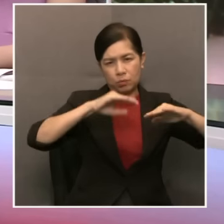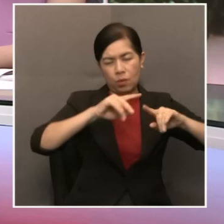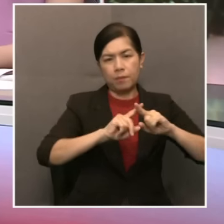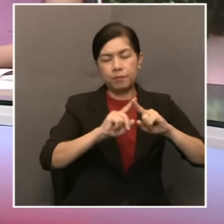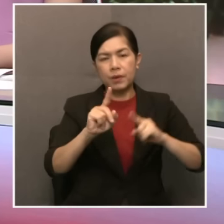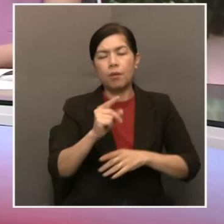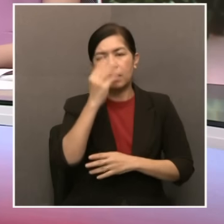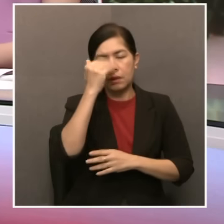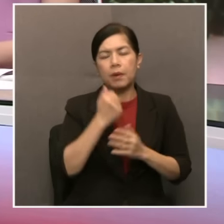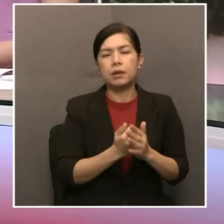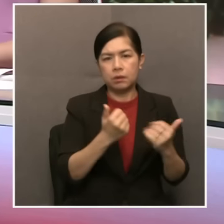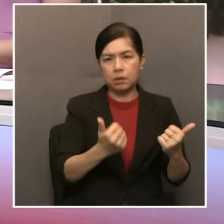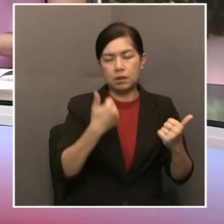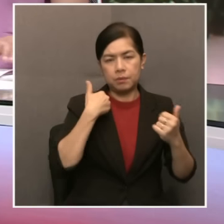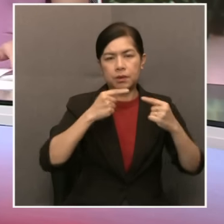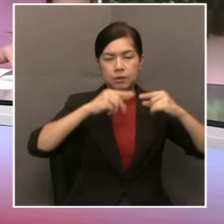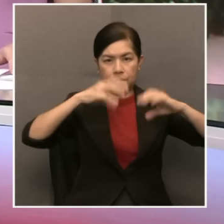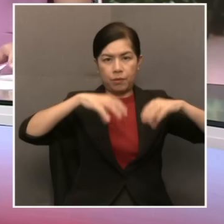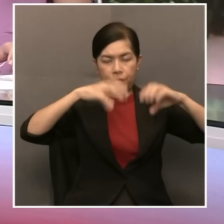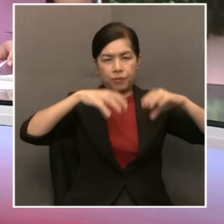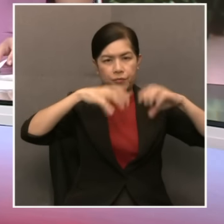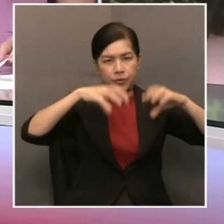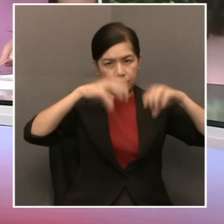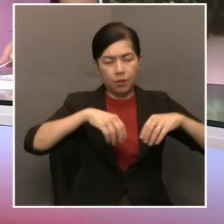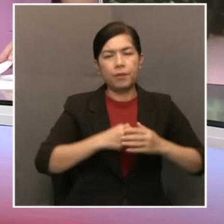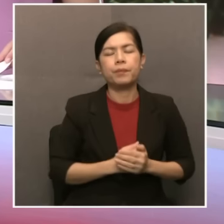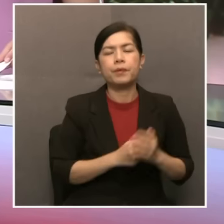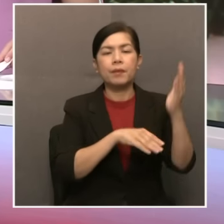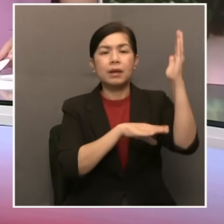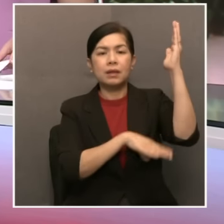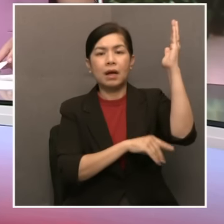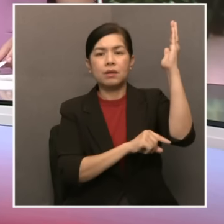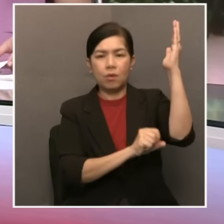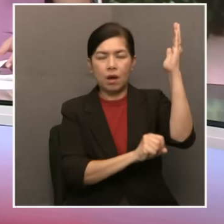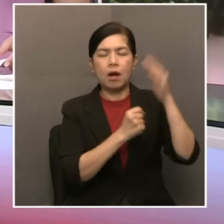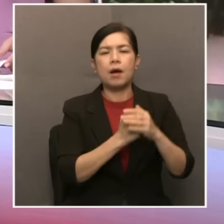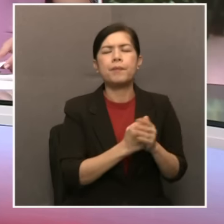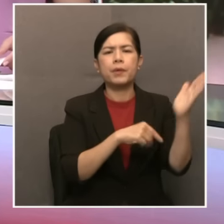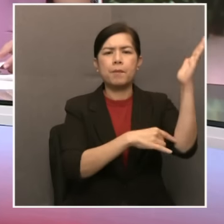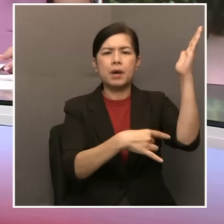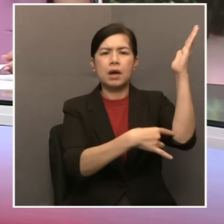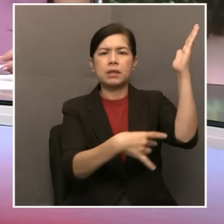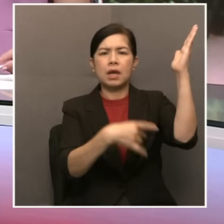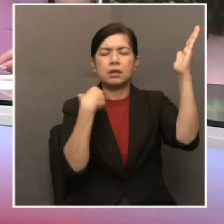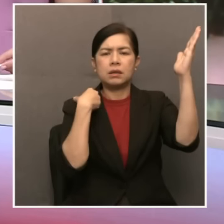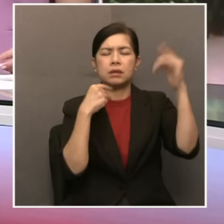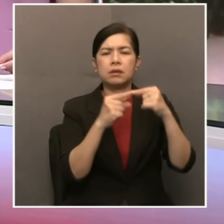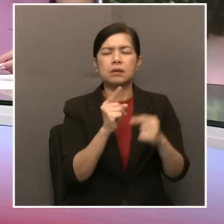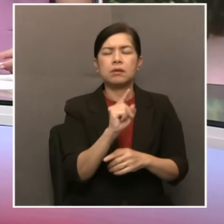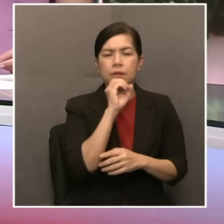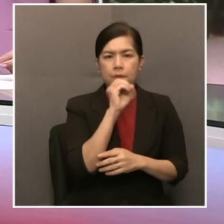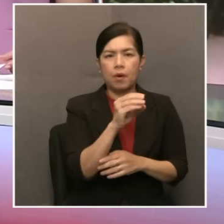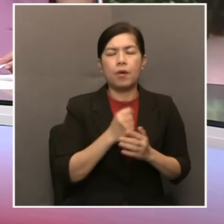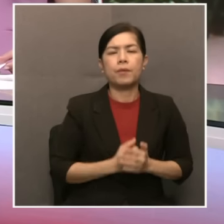ที่ค่ะก็ยังคงมีฝนตกลงมาอย่างต่อเนื่องที่จังหวัดสงขลานะคะที่อำเภอหาดใหญ่ตอนนี้ก็มีการรายงานเพิ่มเติมแล้วนะคะว่า